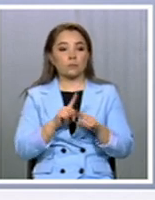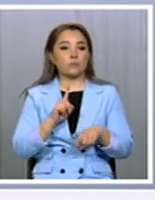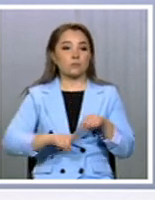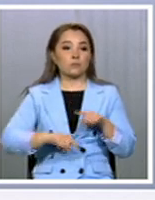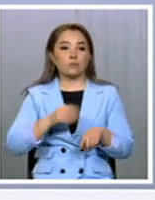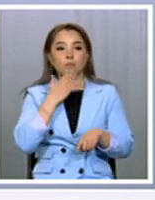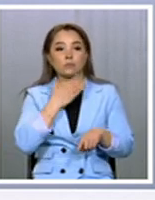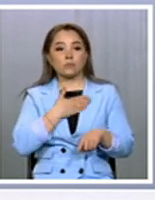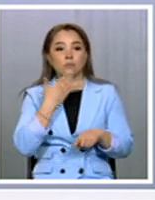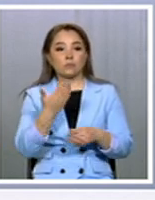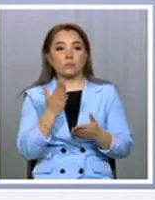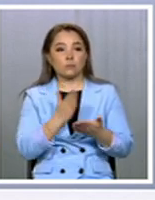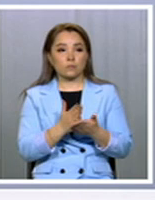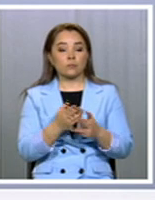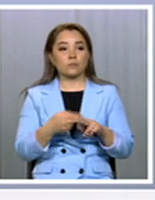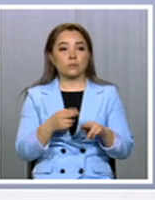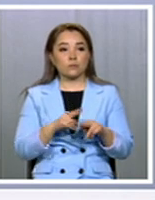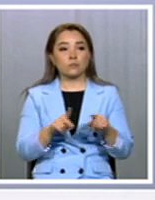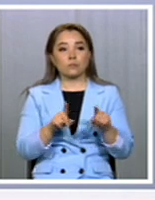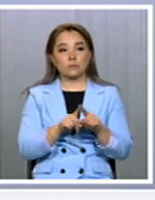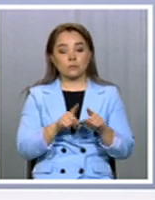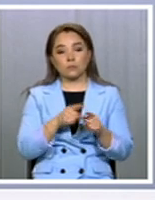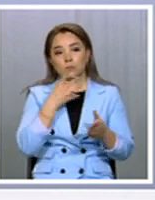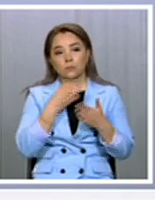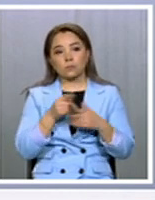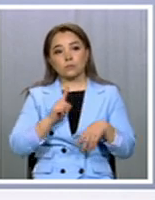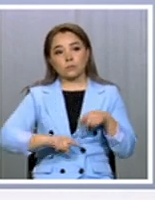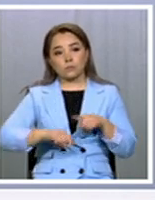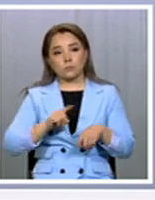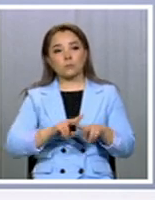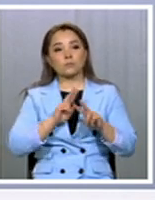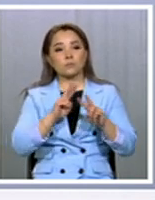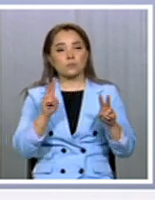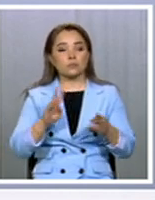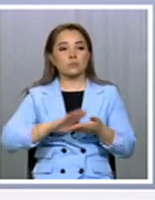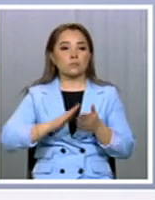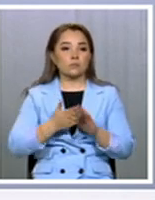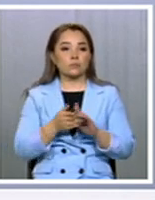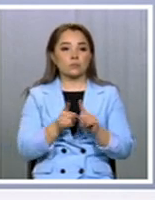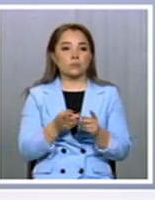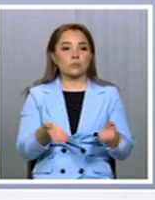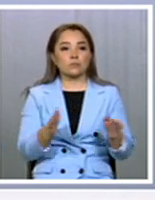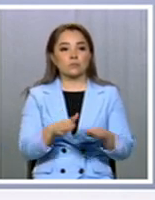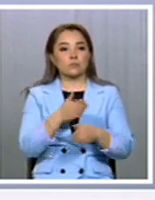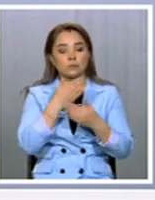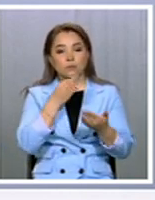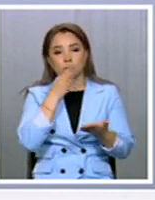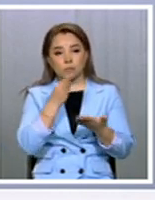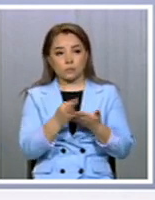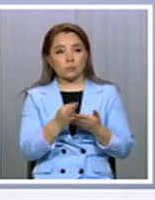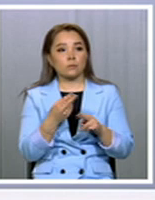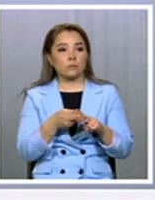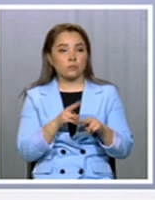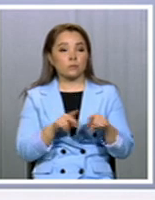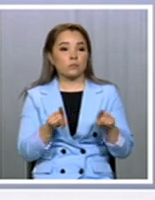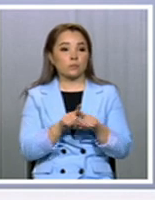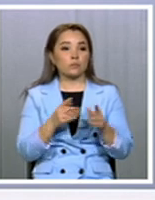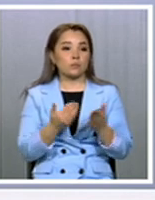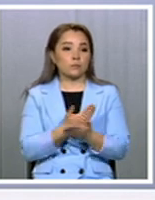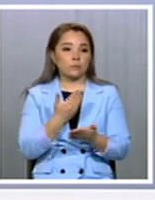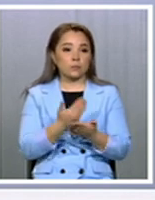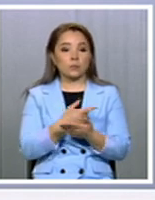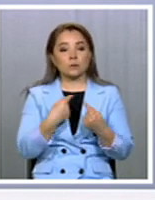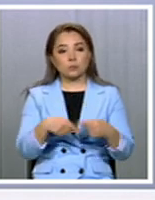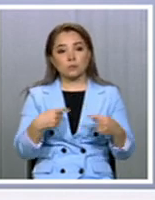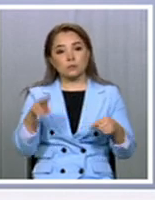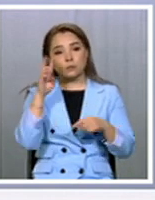сүйгіштік. Олар өз отанын ешқандай жағдайда да тастамаған. Бұл туралы өзге